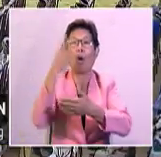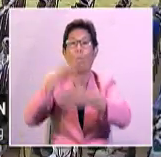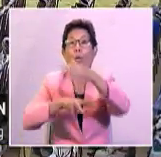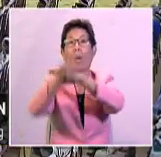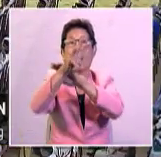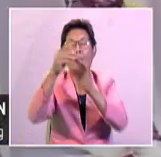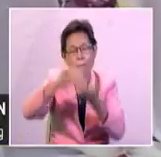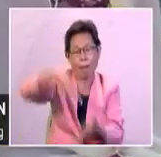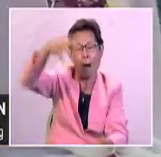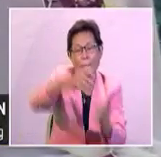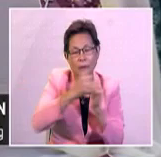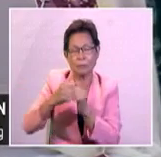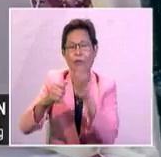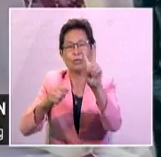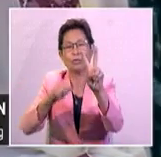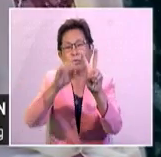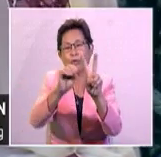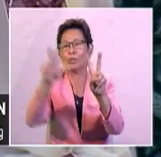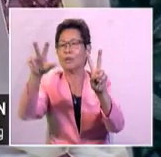Bersama 2030.